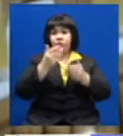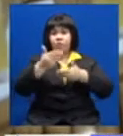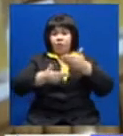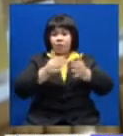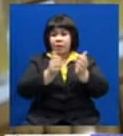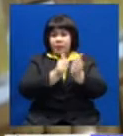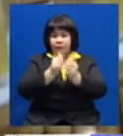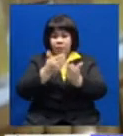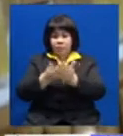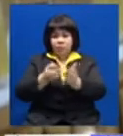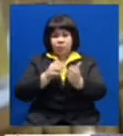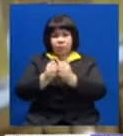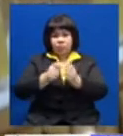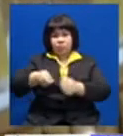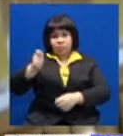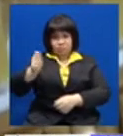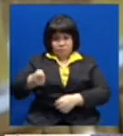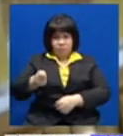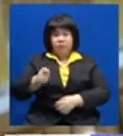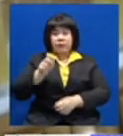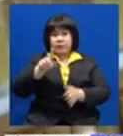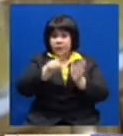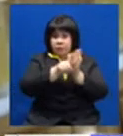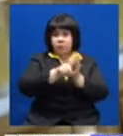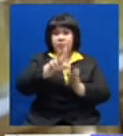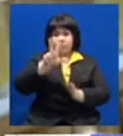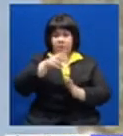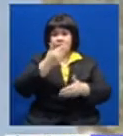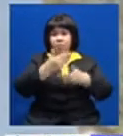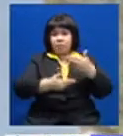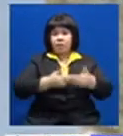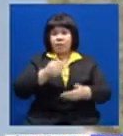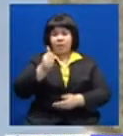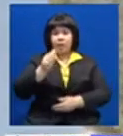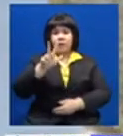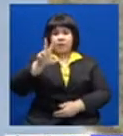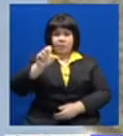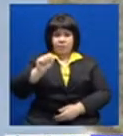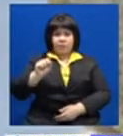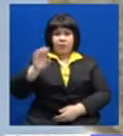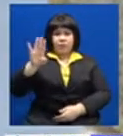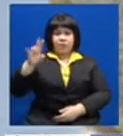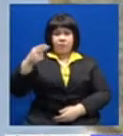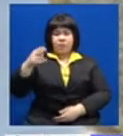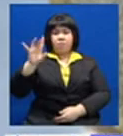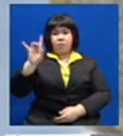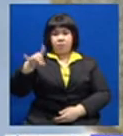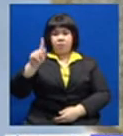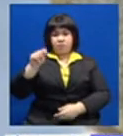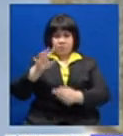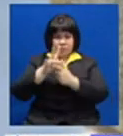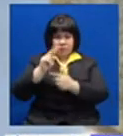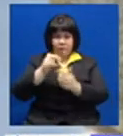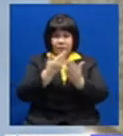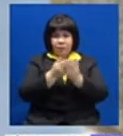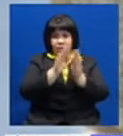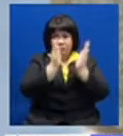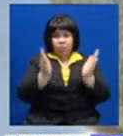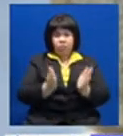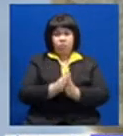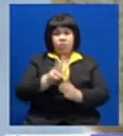ประมูลไปแล้ว 3ครั้งสามารถขายข้าวได้348,000ตันมูลค่ารวมทั้งสิ้น